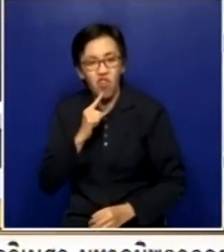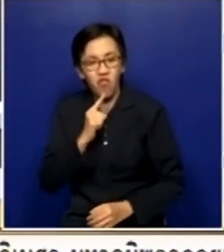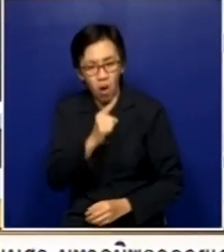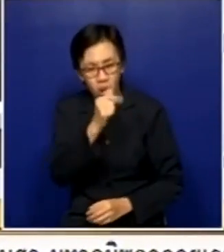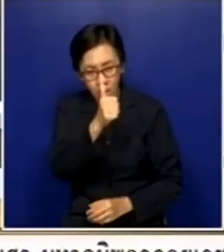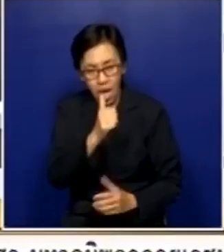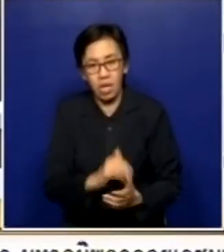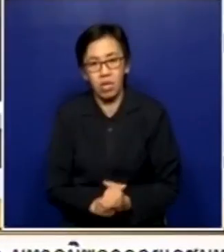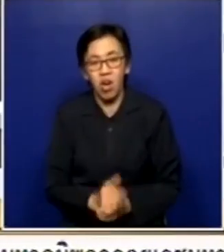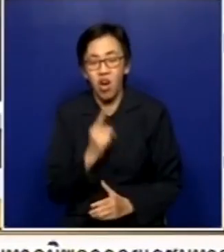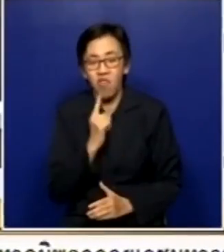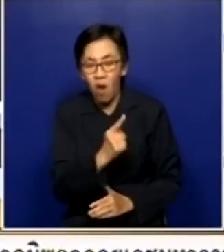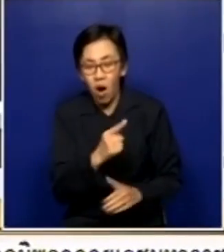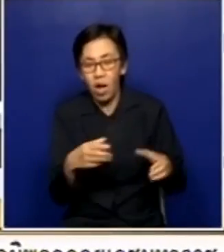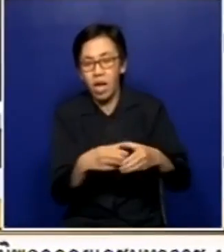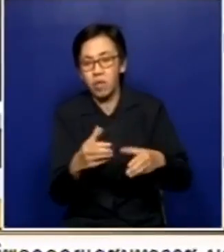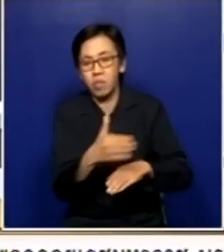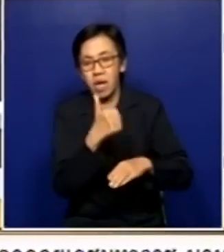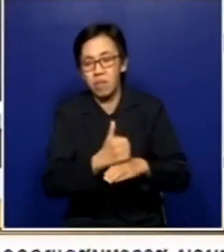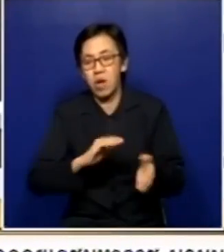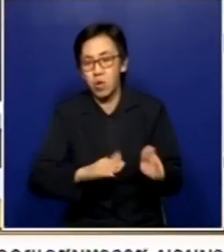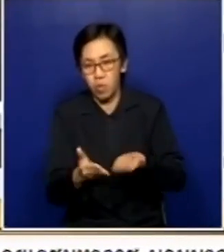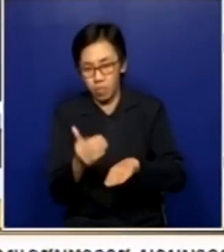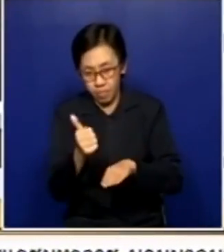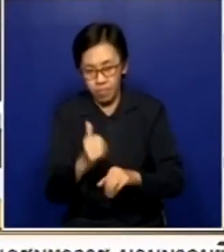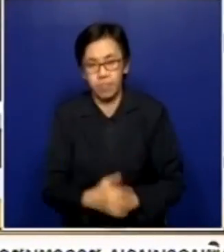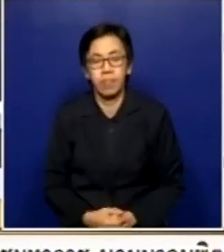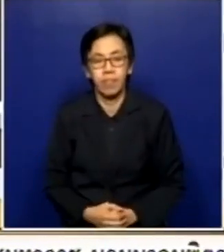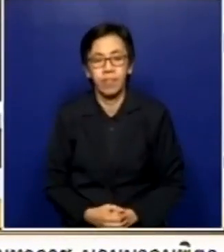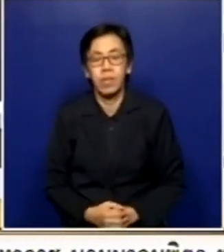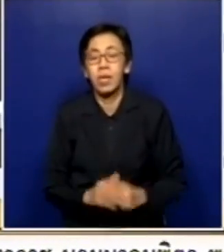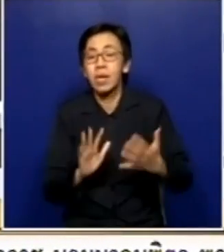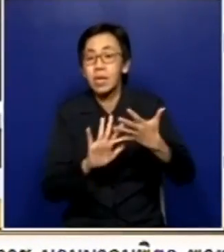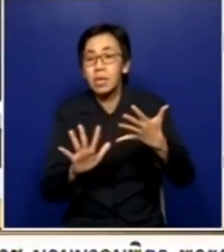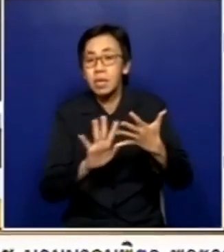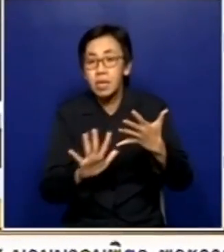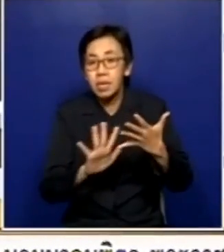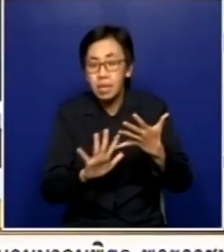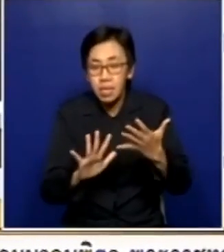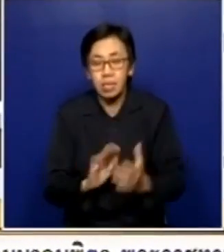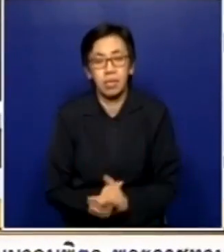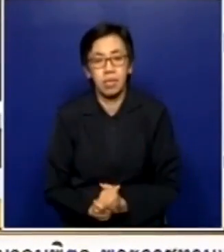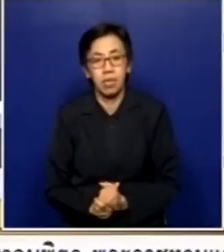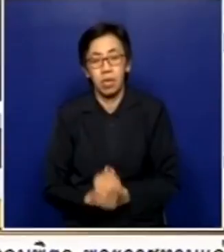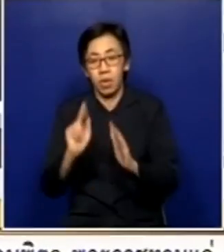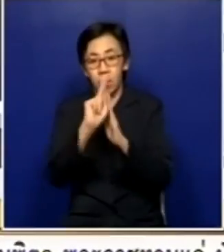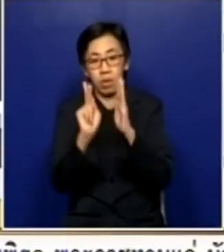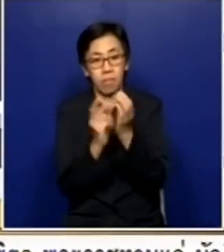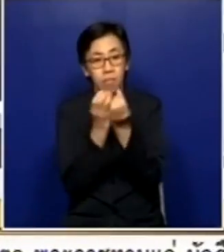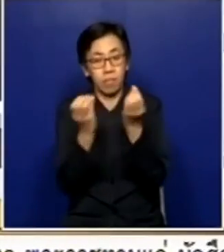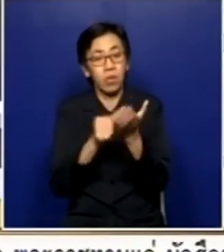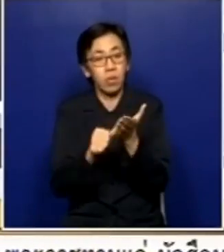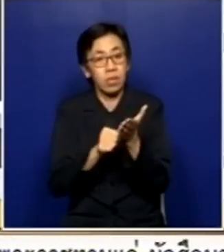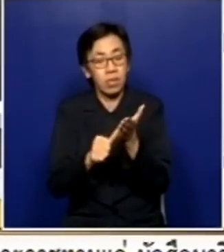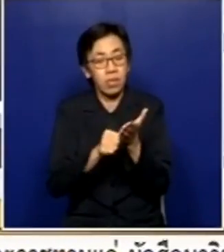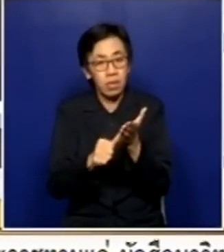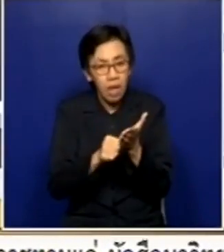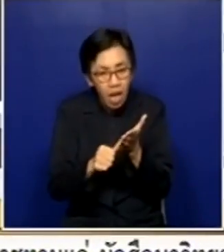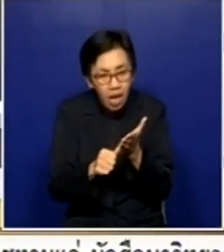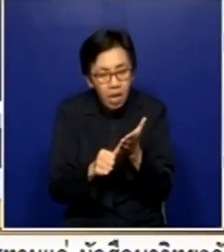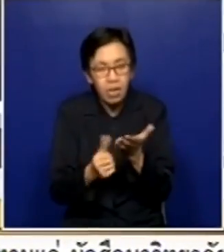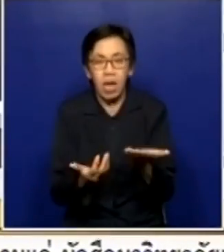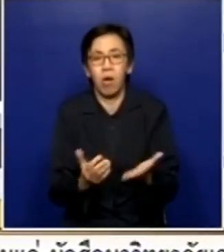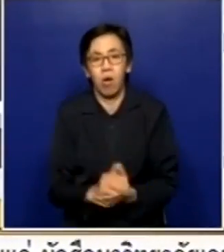ผิดถึงขั้นยุบพรรคได้ 5การเคลื่อนไหวแก้ไขรัฐมนูนมีการแทรกแซงต่าง